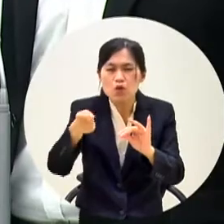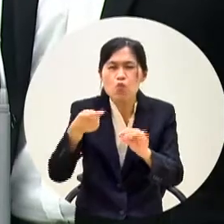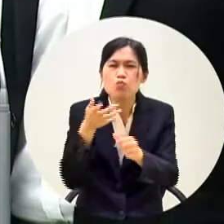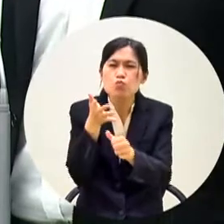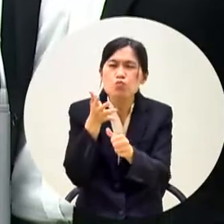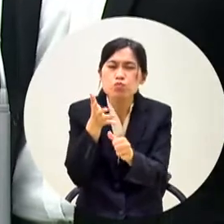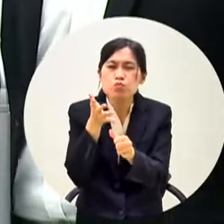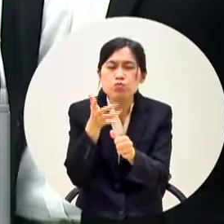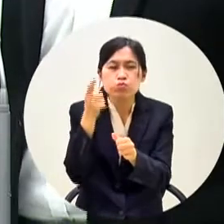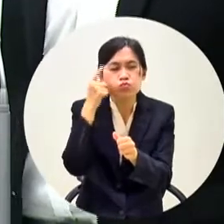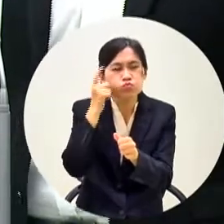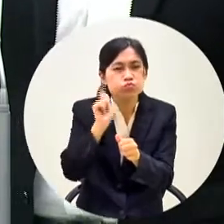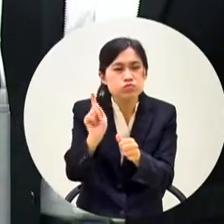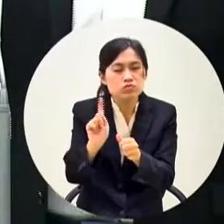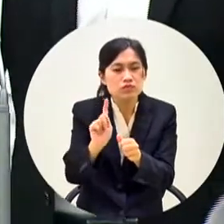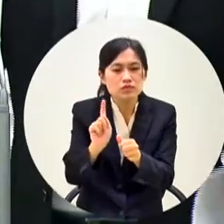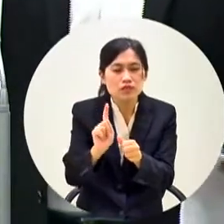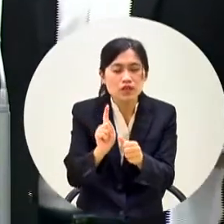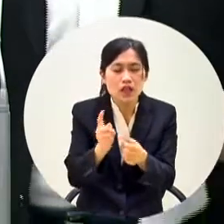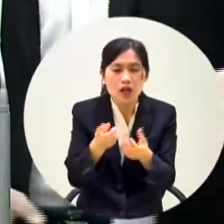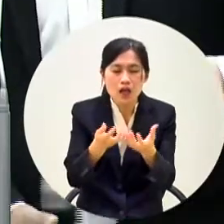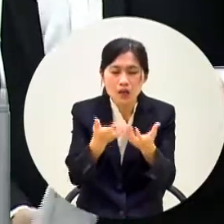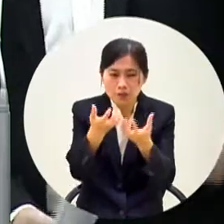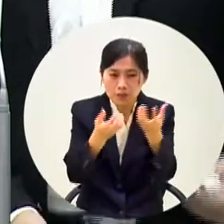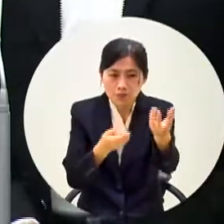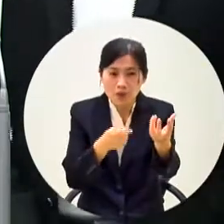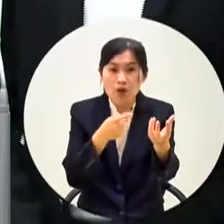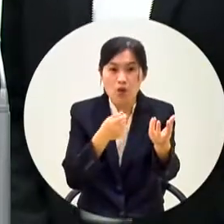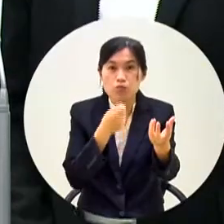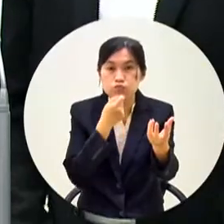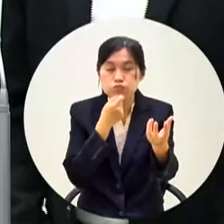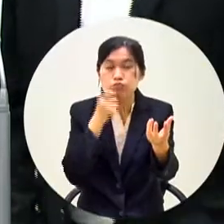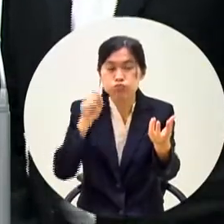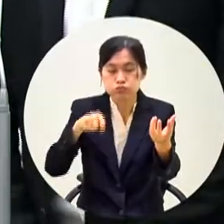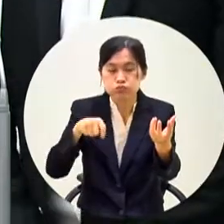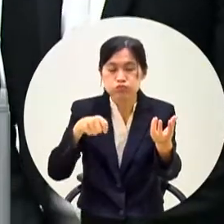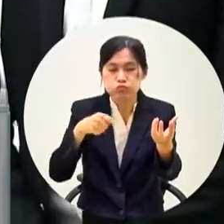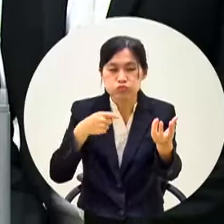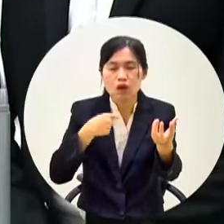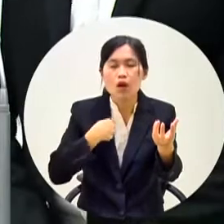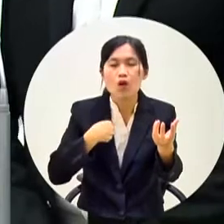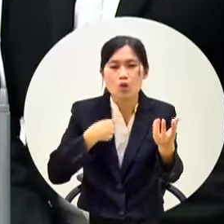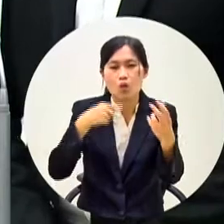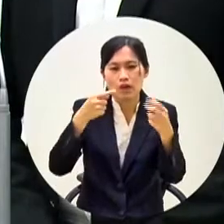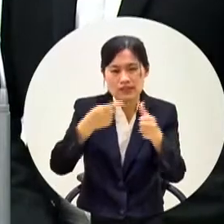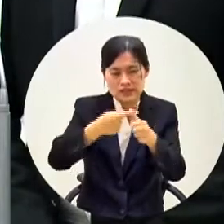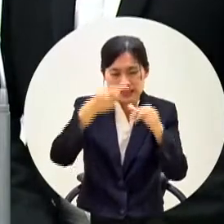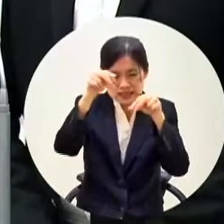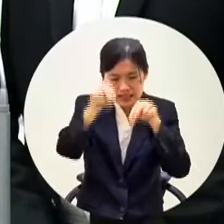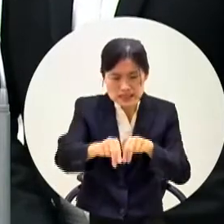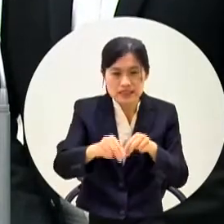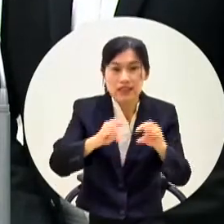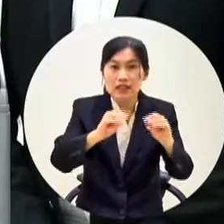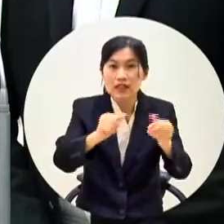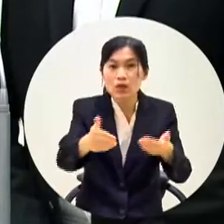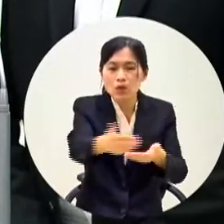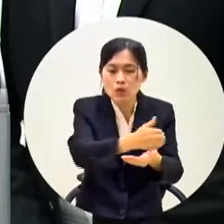啊有一寡地主已经有意愿的时阵，阮会先甲伊做一个签约吼，啊，甲伊取得伊个用地，逐步去